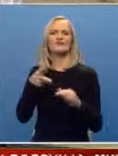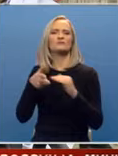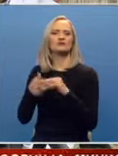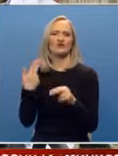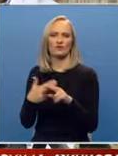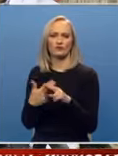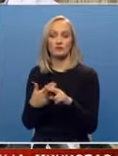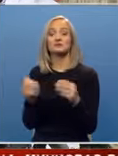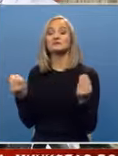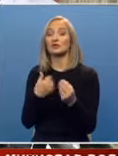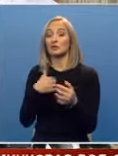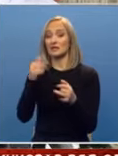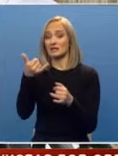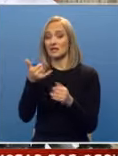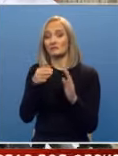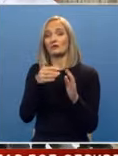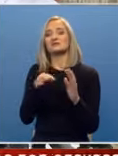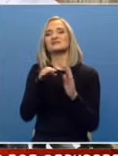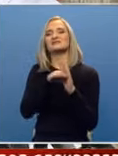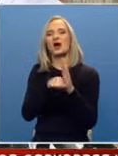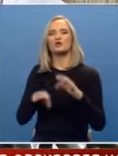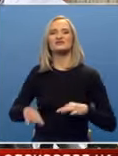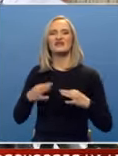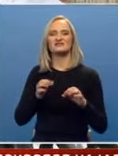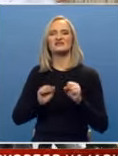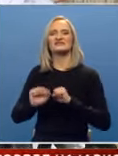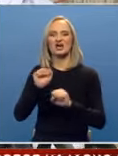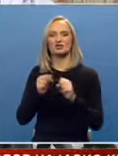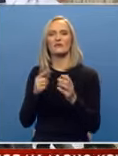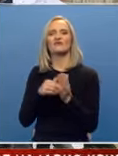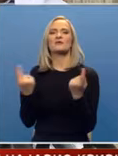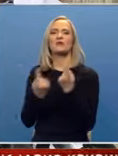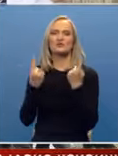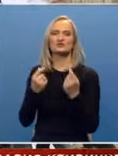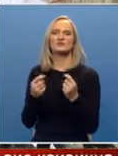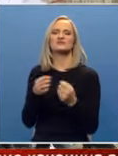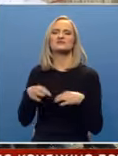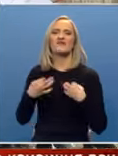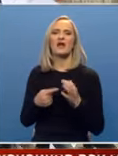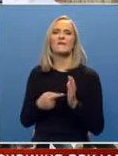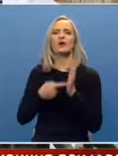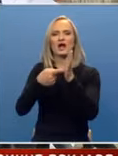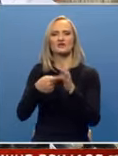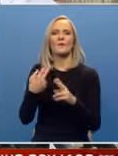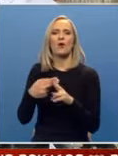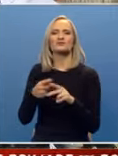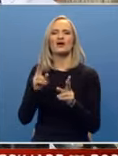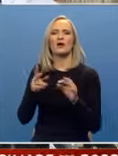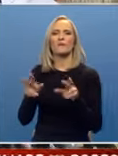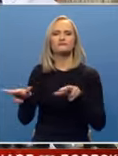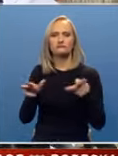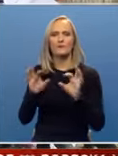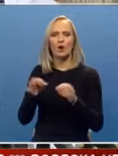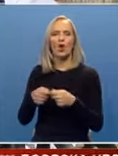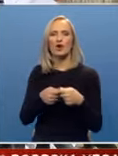bolesti. Zato i jesmo kroz zakon o zdravstvenoj zaštiti pravili centre za promociju zdravlja i prevenciju bolesti unutar domova zdravlja kako bismo logistički i